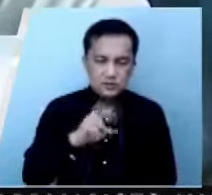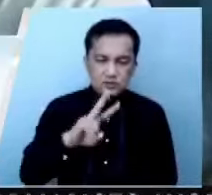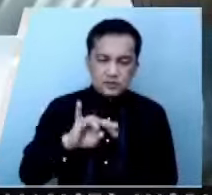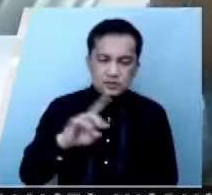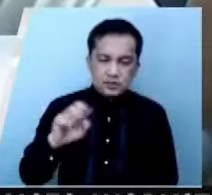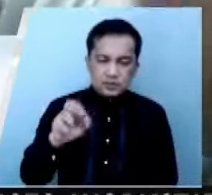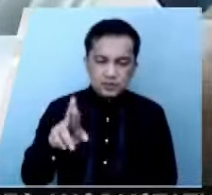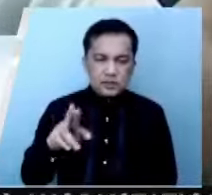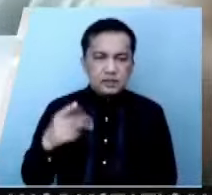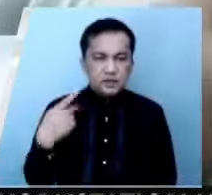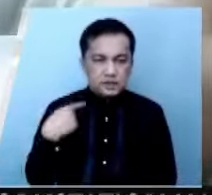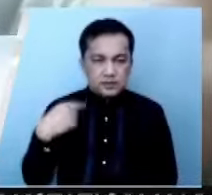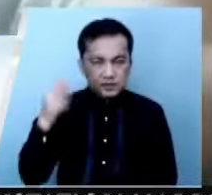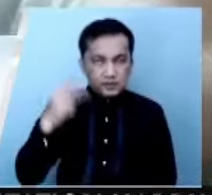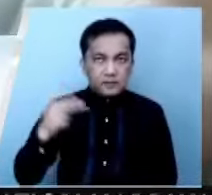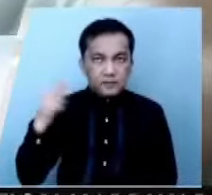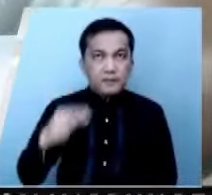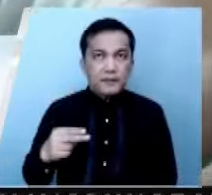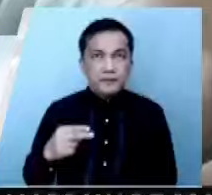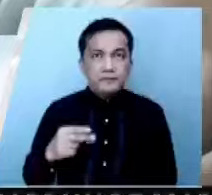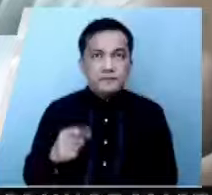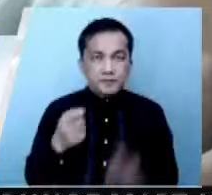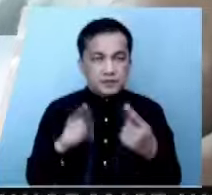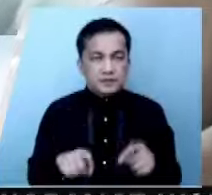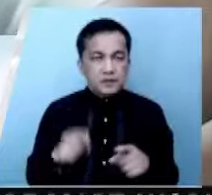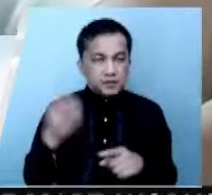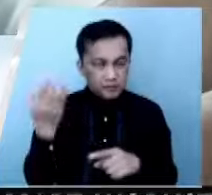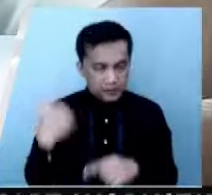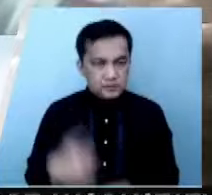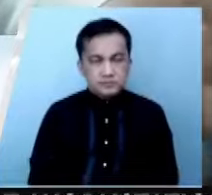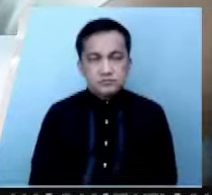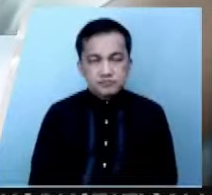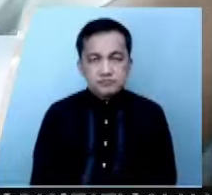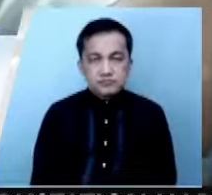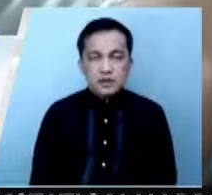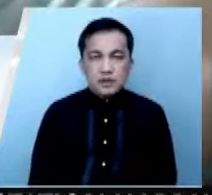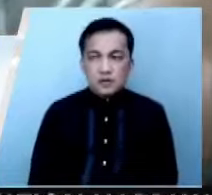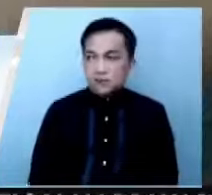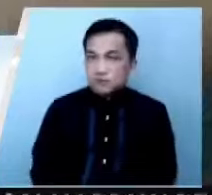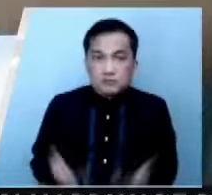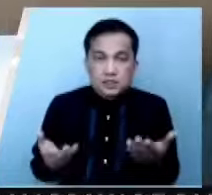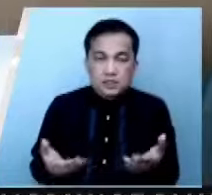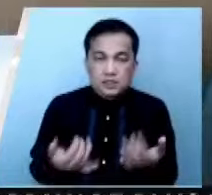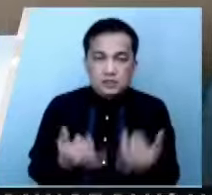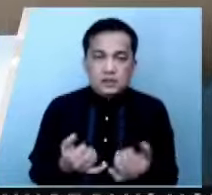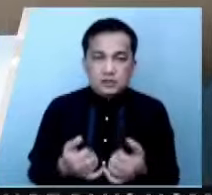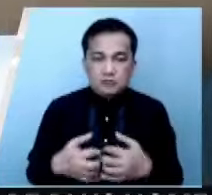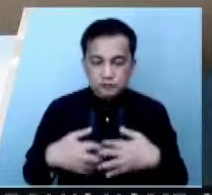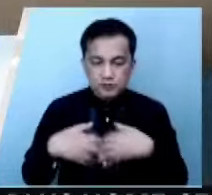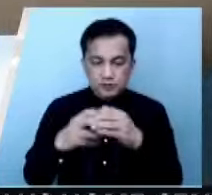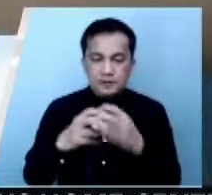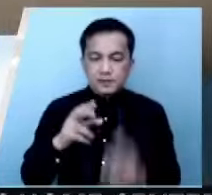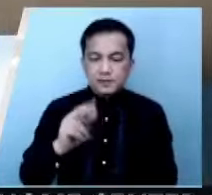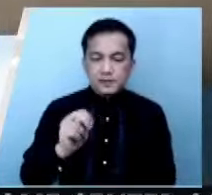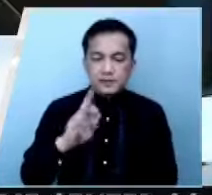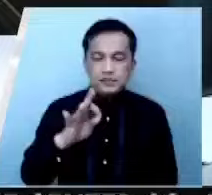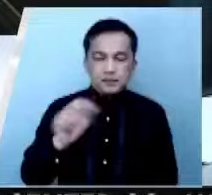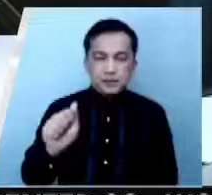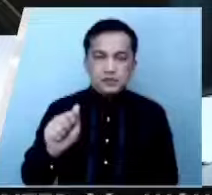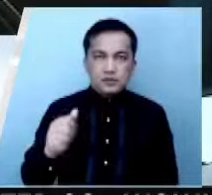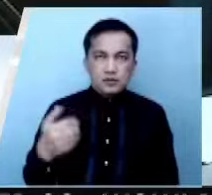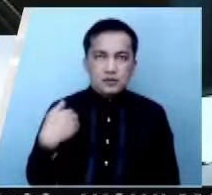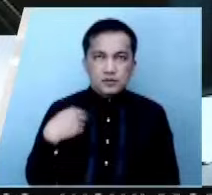ng mga nangyari in the past. But right now, we're reviving the NFA. Kakaupo lang natin, wala pa tayong